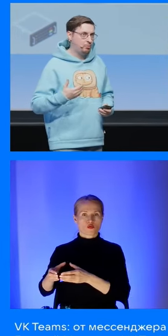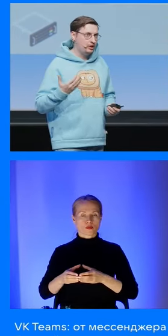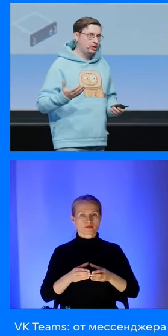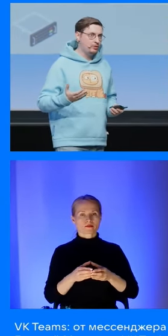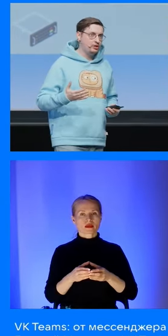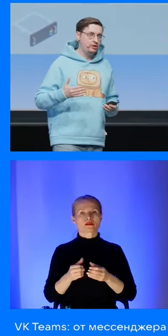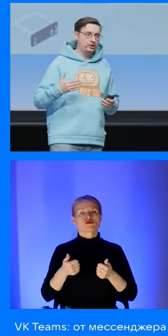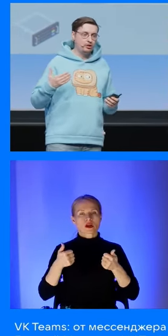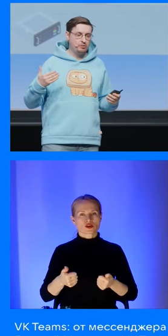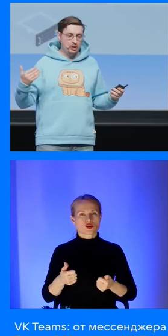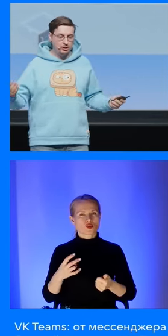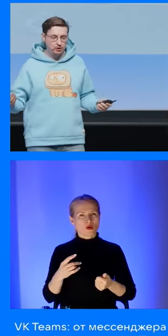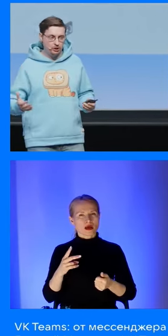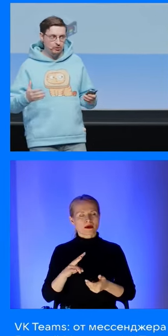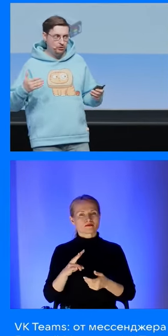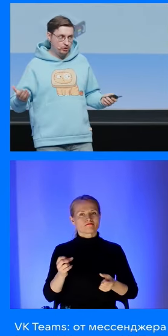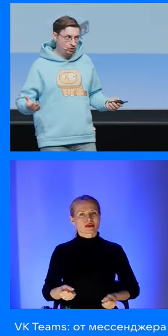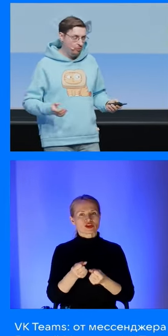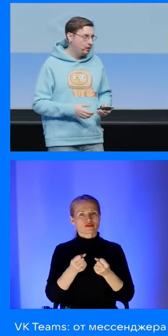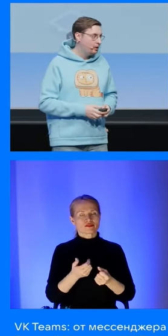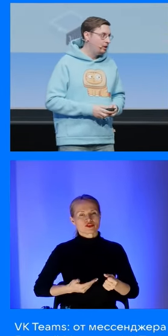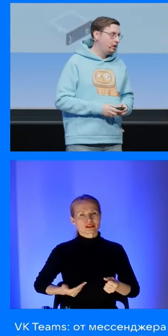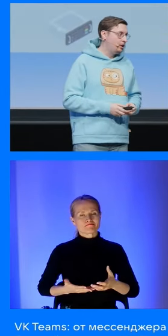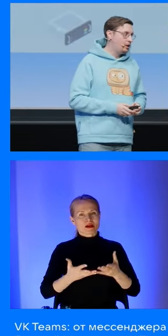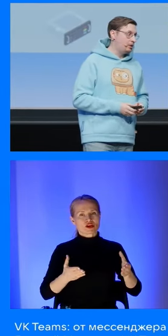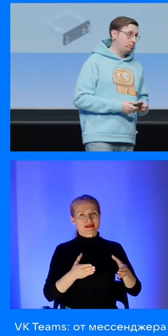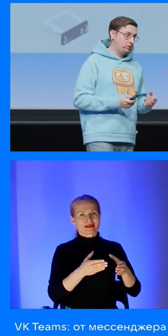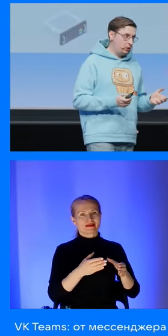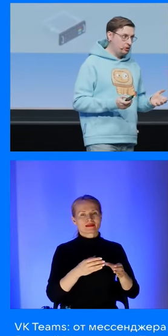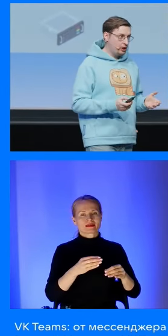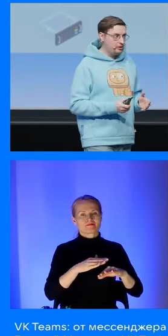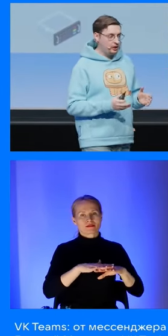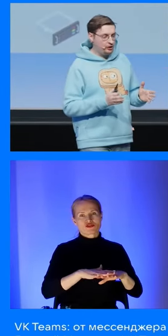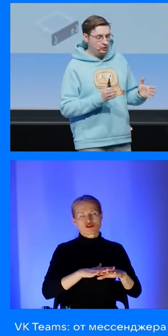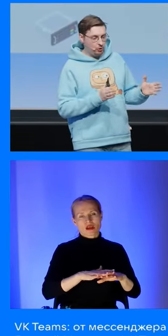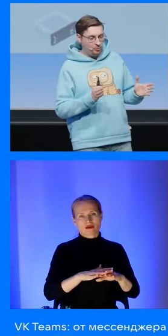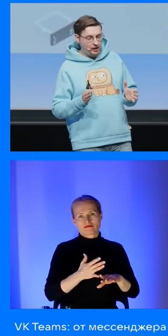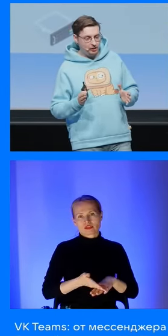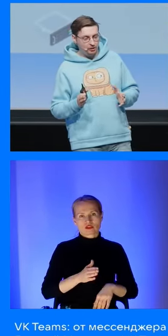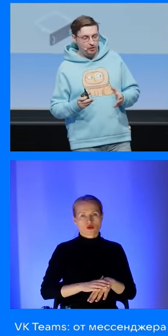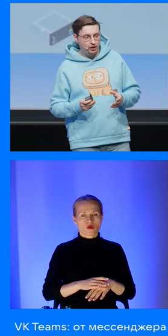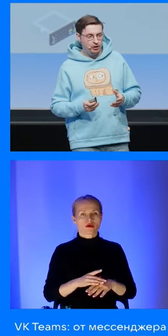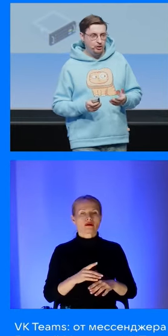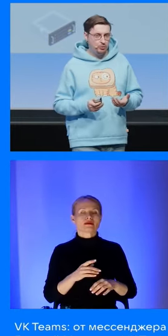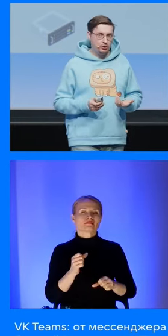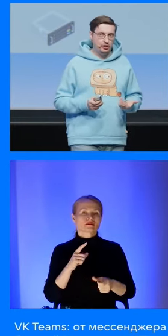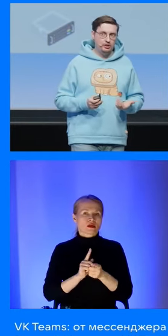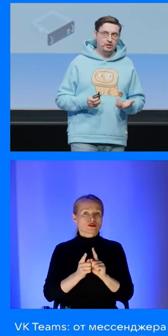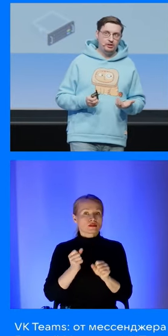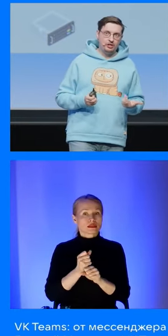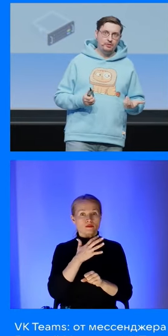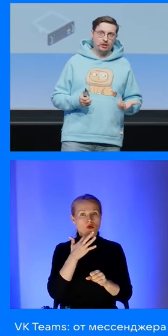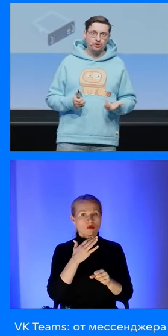что поддерживать и жить с большими ячейками тяжело. Стали уменьшать, стали делать много маленьких и